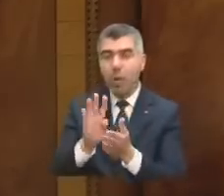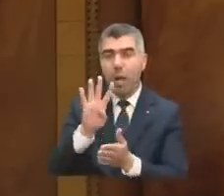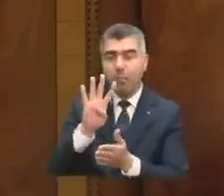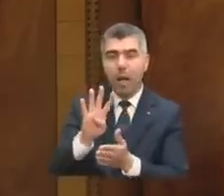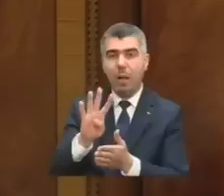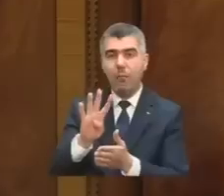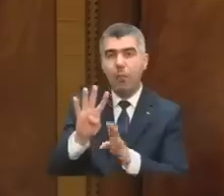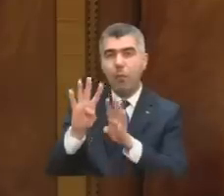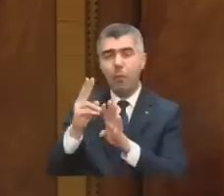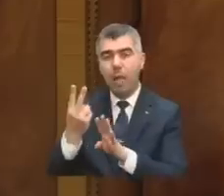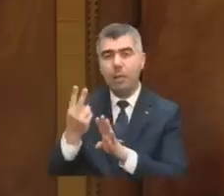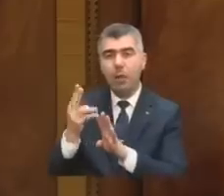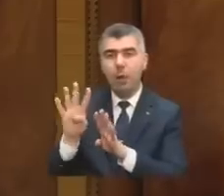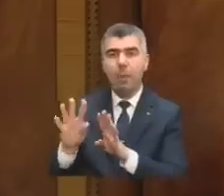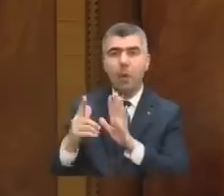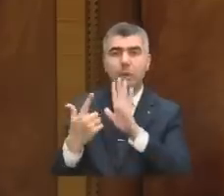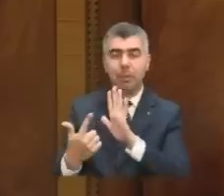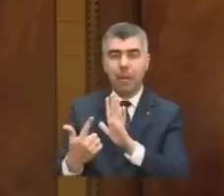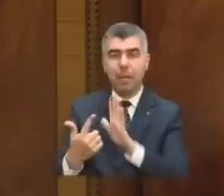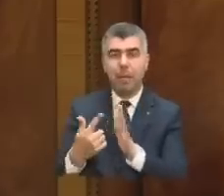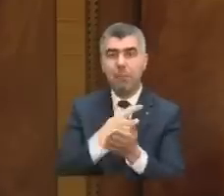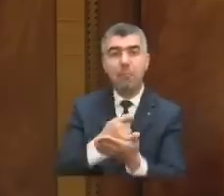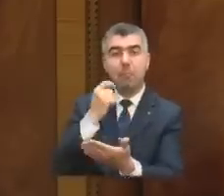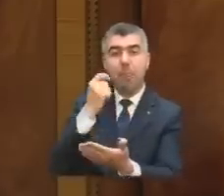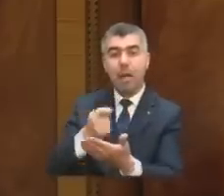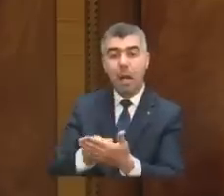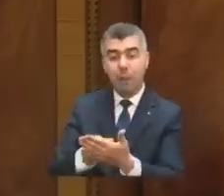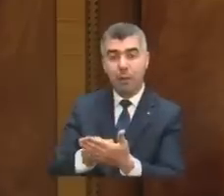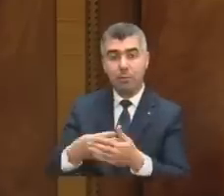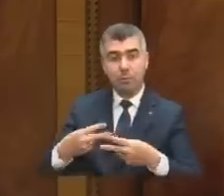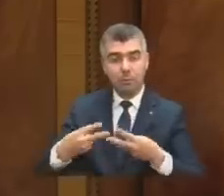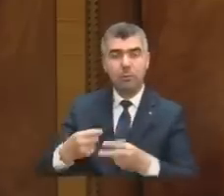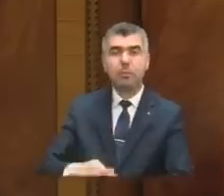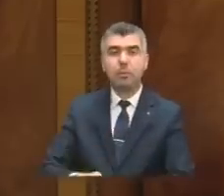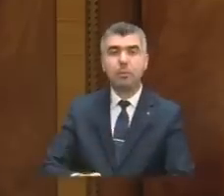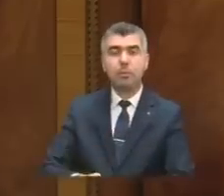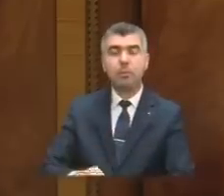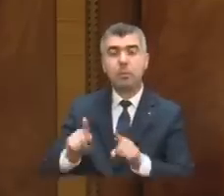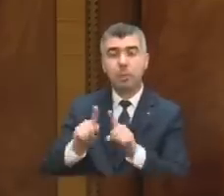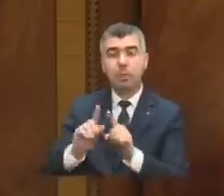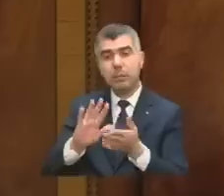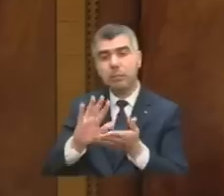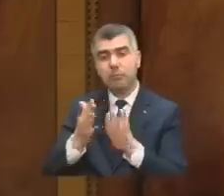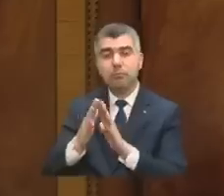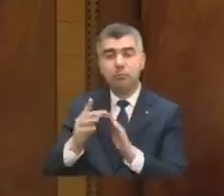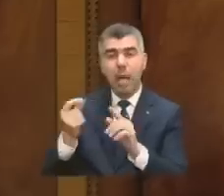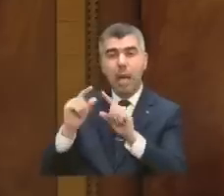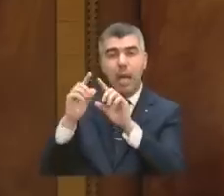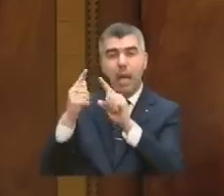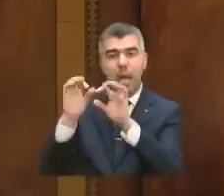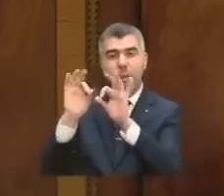4277 قرار وحكم نهائي تم بمقتضاها التصريح بعجز في حسابات